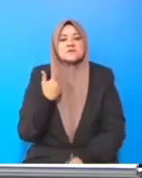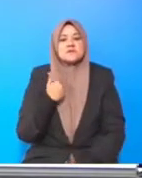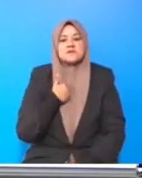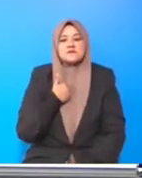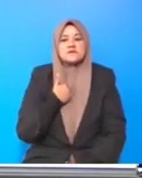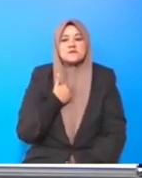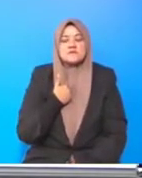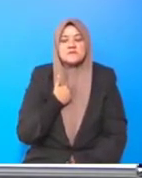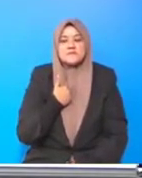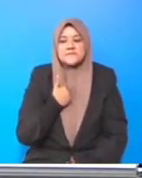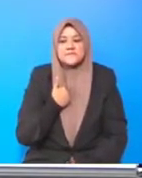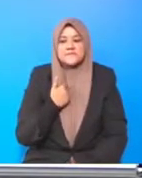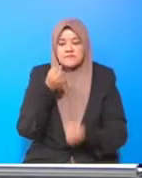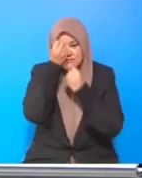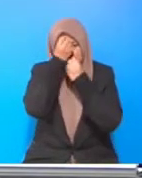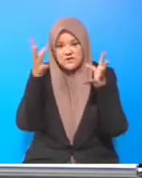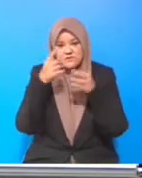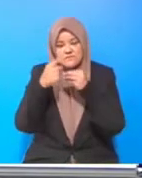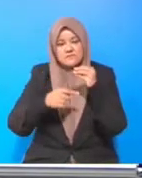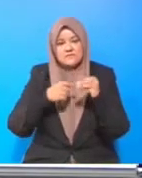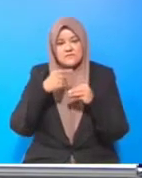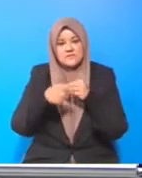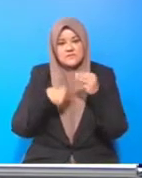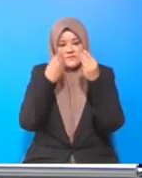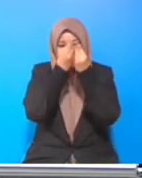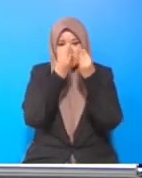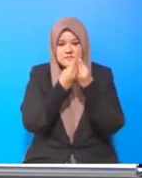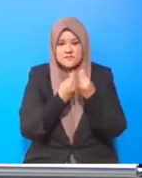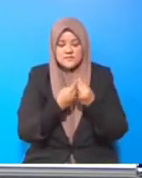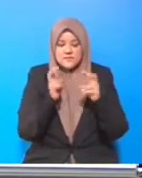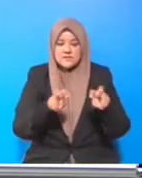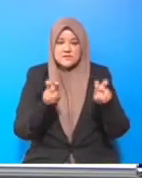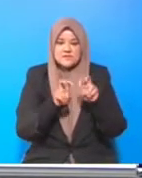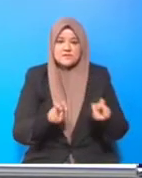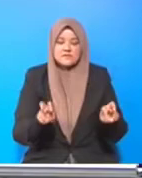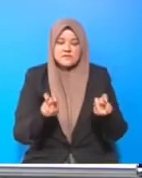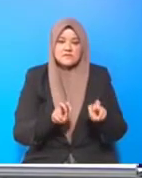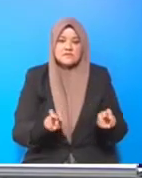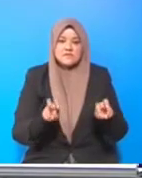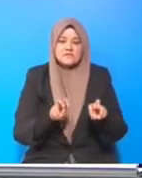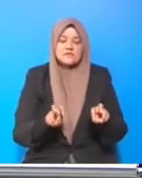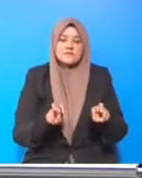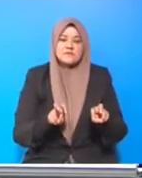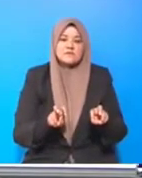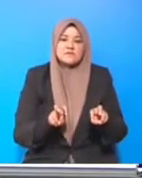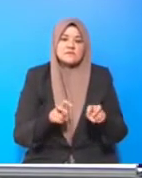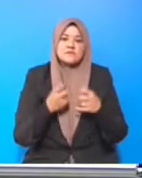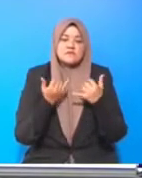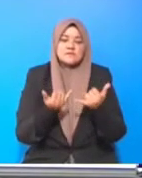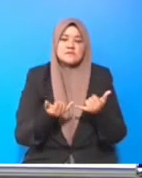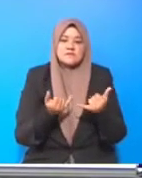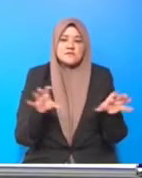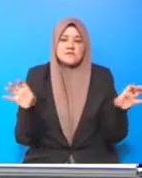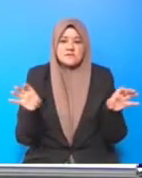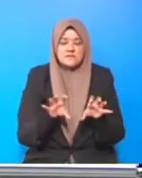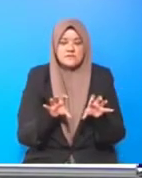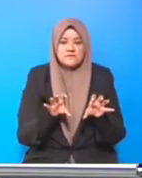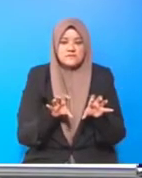the peninggalan Mad mengenai stetes kajian yang sedang dilaksanakan